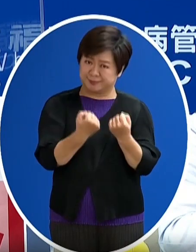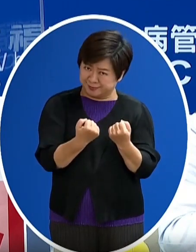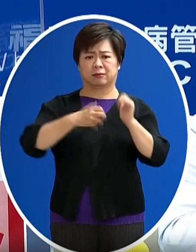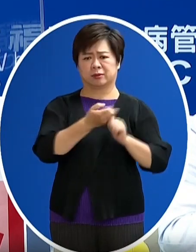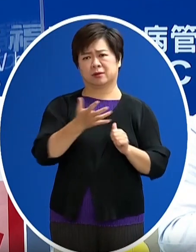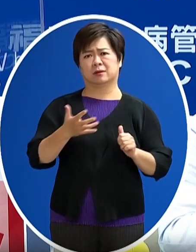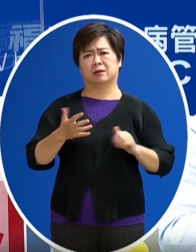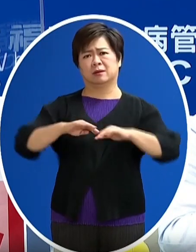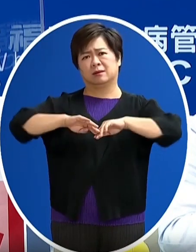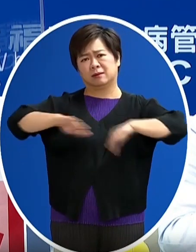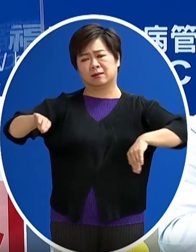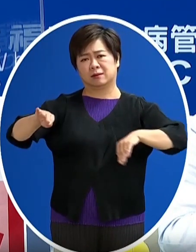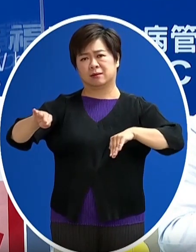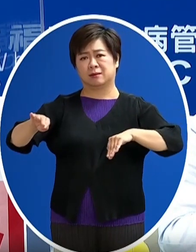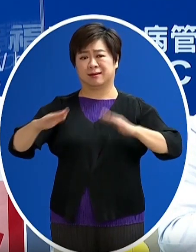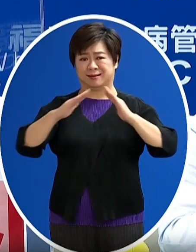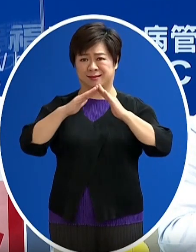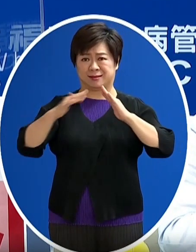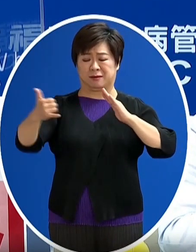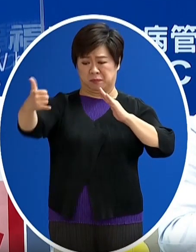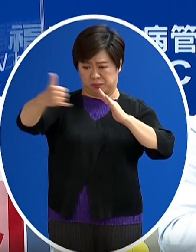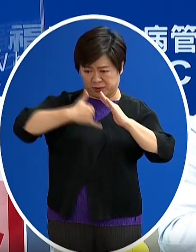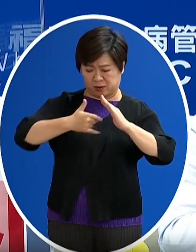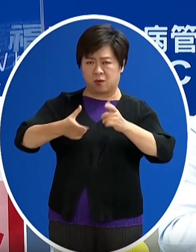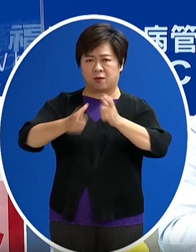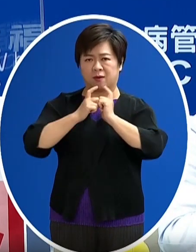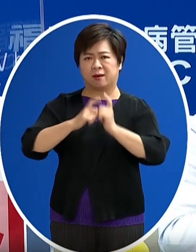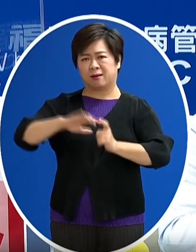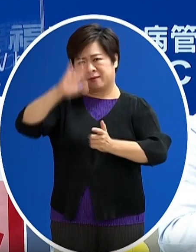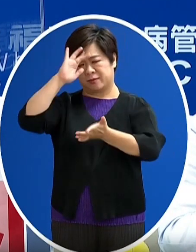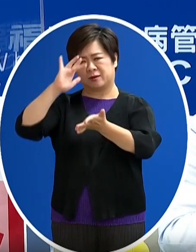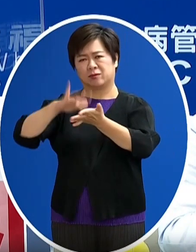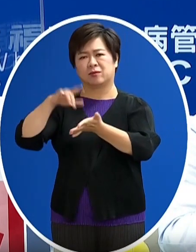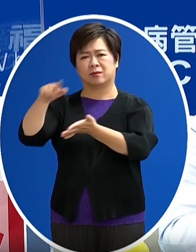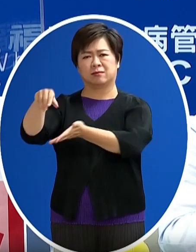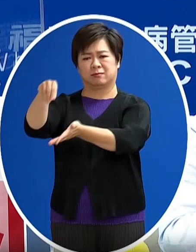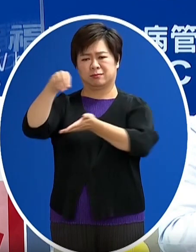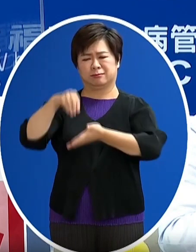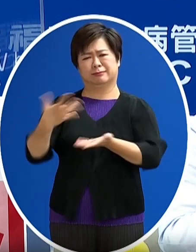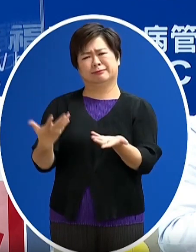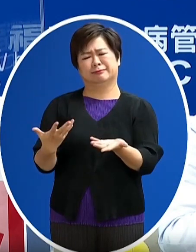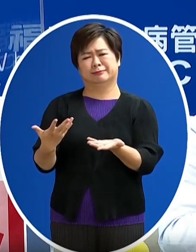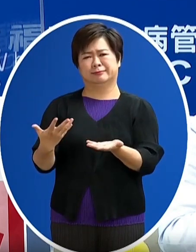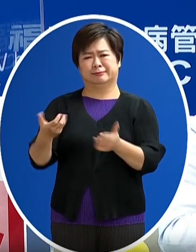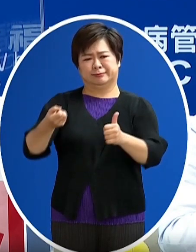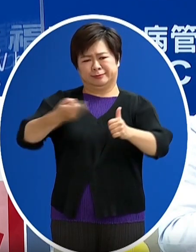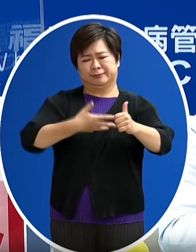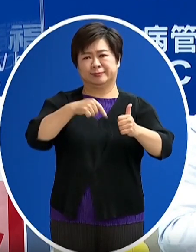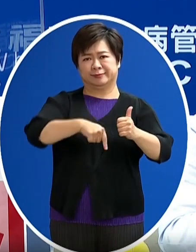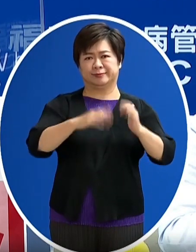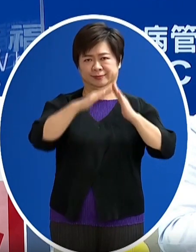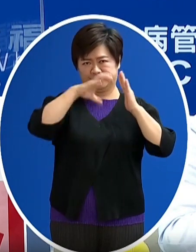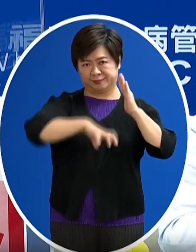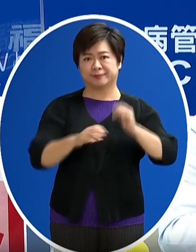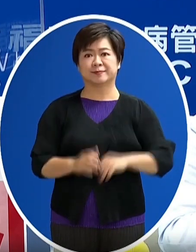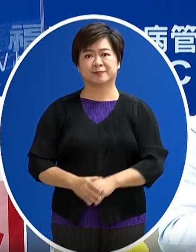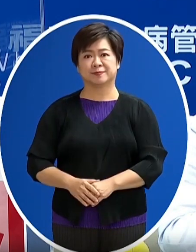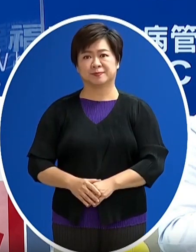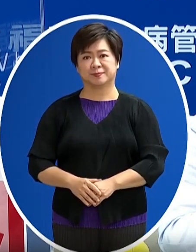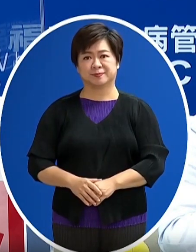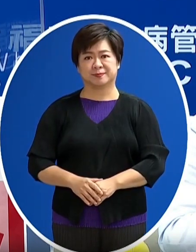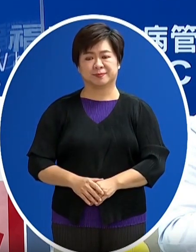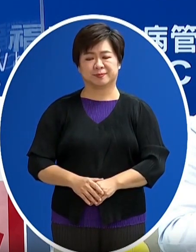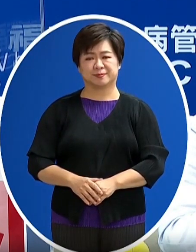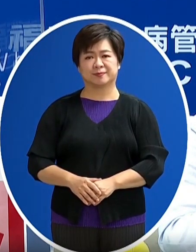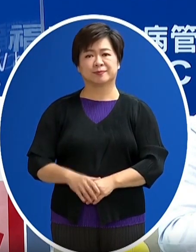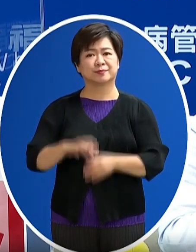的了，都是回到家里面，我把病毒带到家里面传给家人，所以在里面就